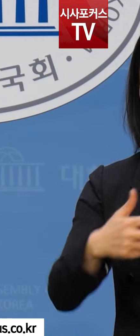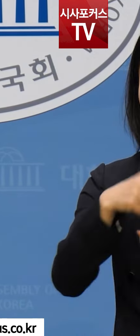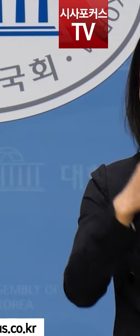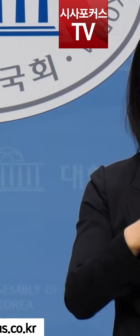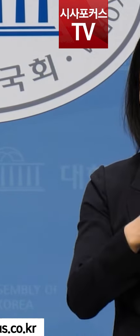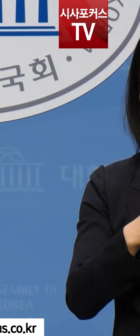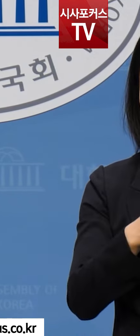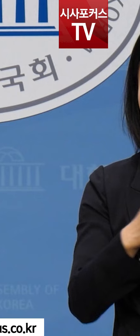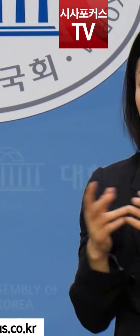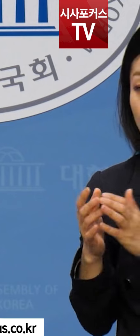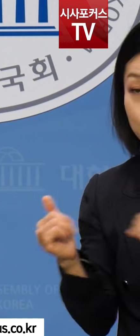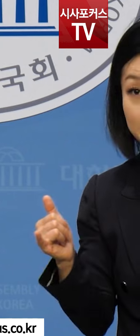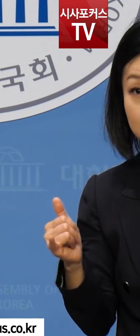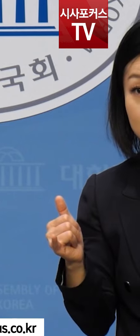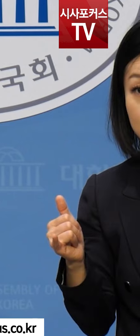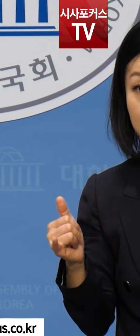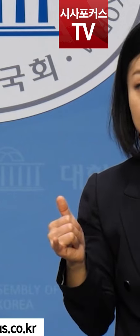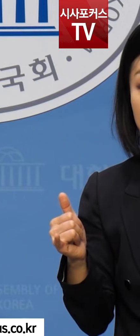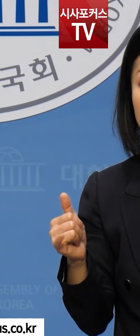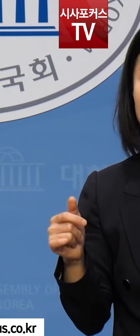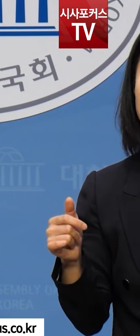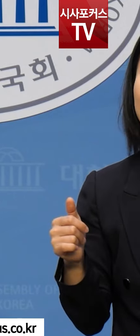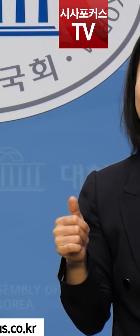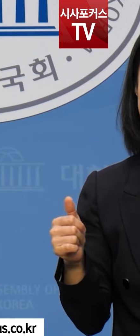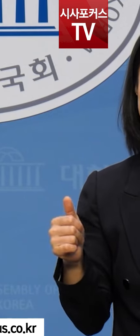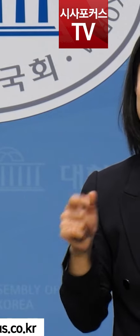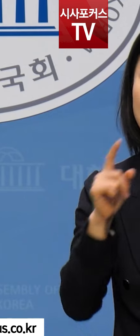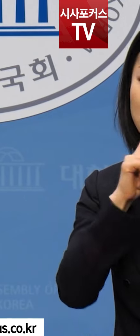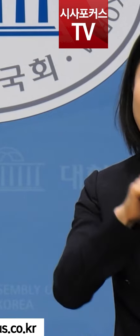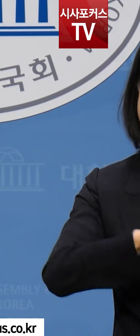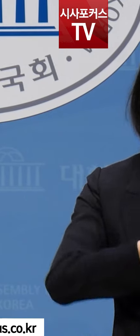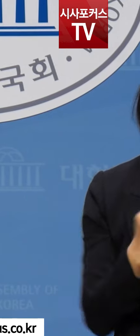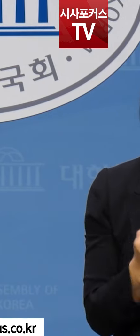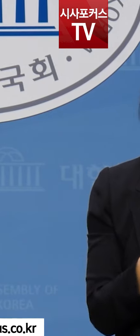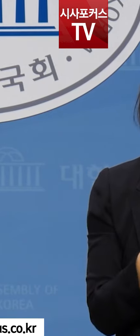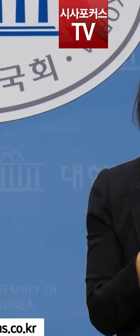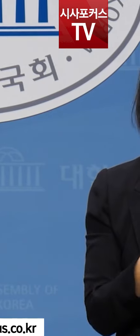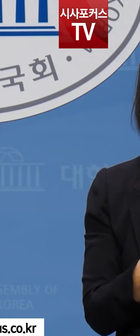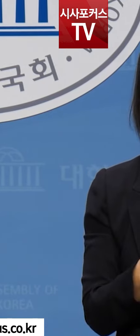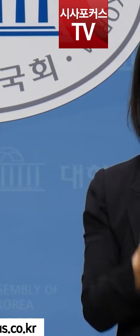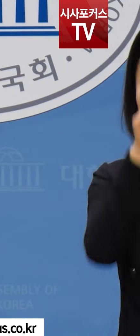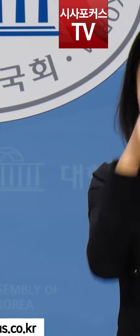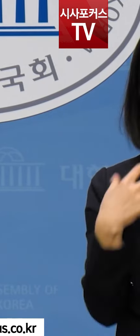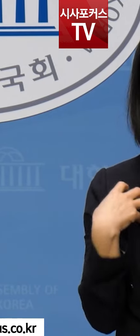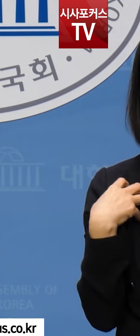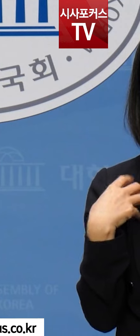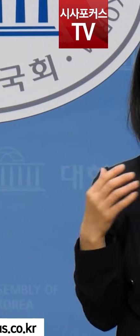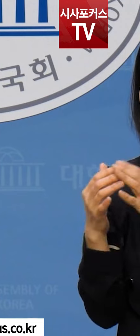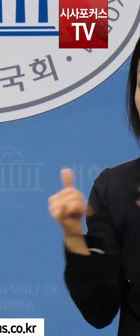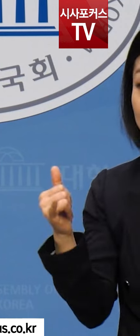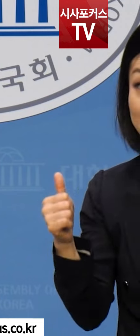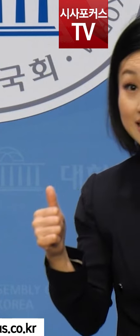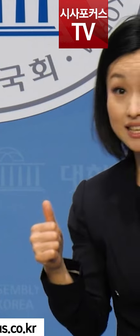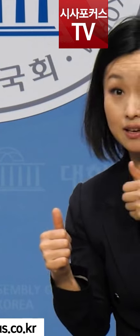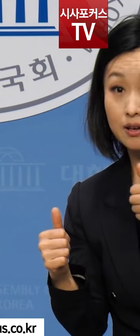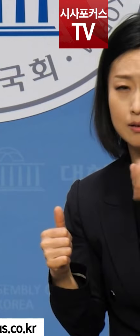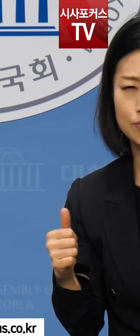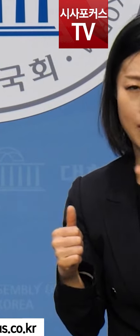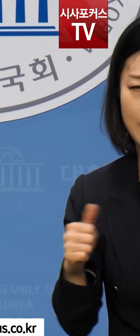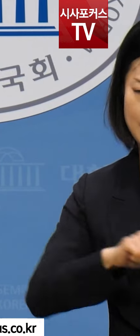국민을 이길 수 없습니다. 그리고 대통령과 정부도 국민을 이길 수